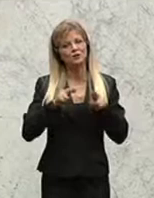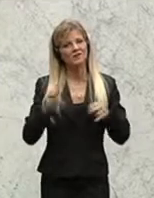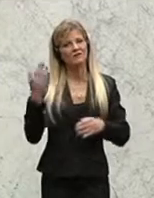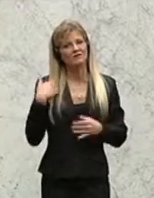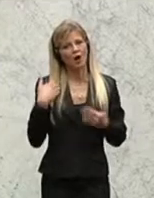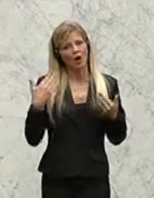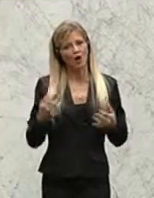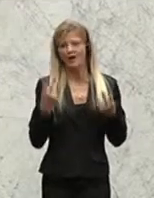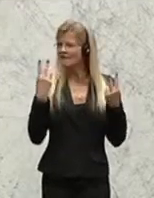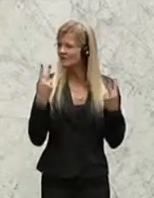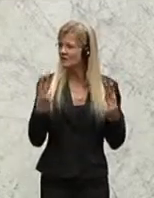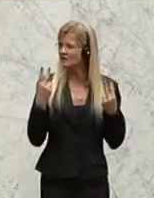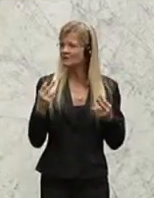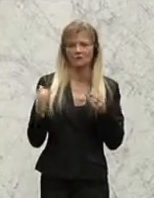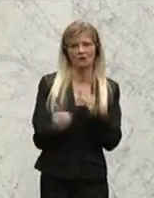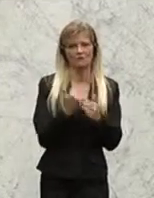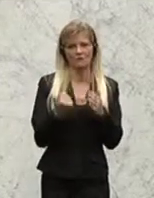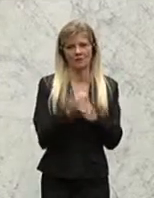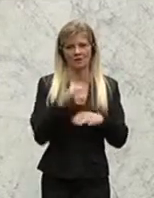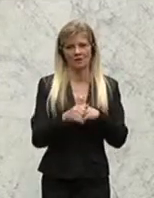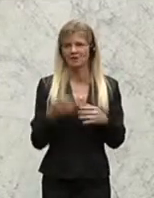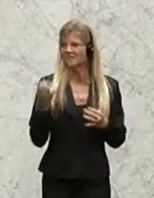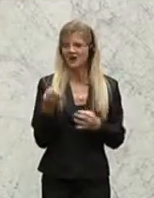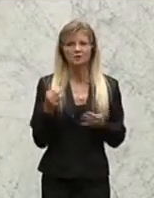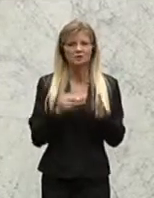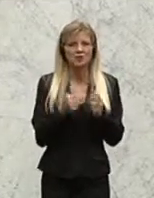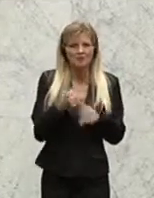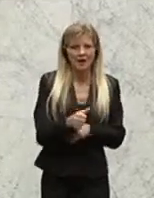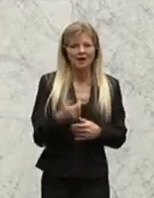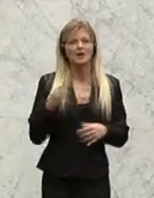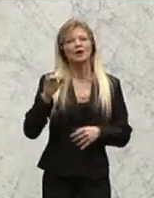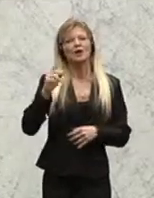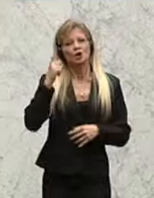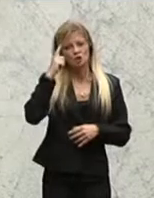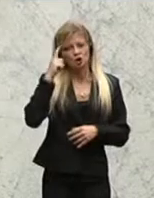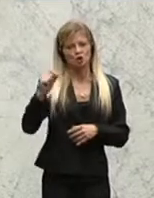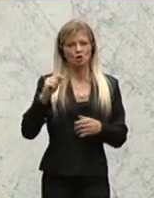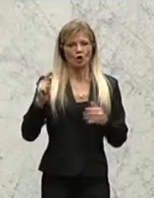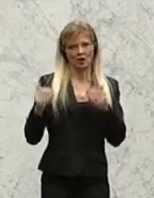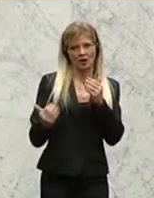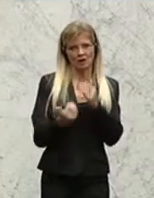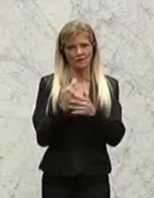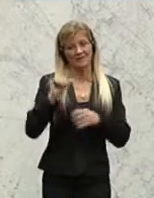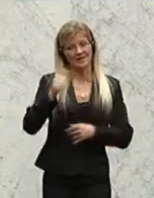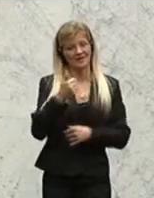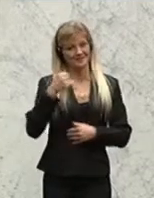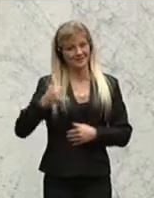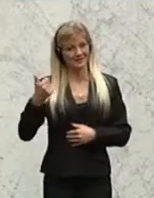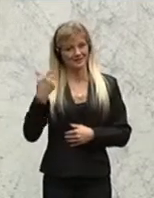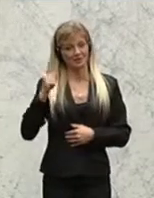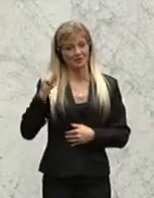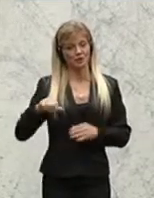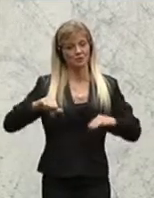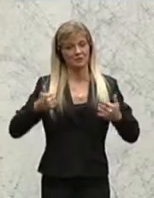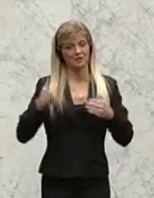Weg gebracht. Dazu zählt die Steuerreform, die mit 01.01.2016 eine Entlastung von 5 Milliarden Euro bringt. Sie ist